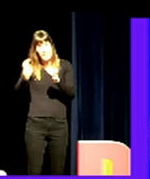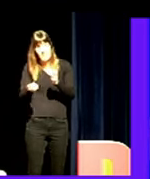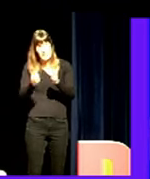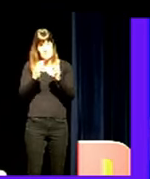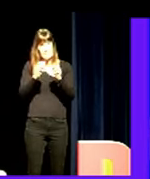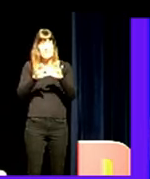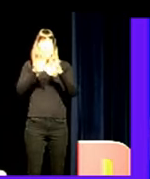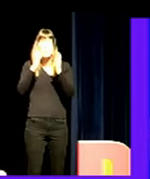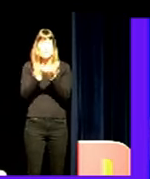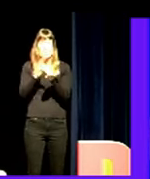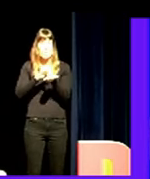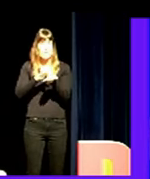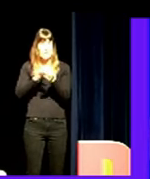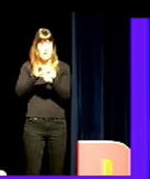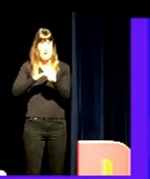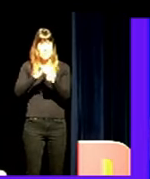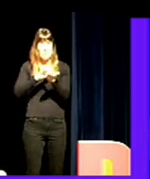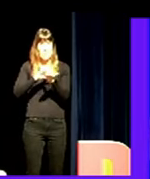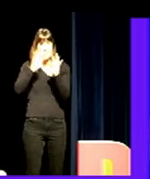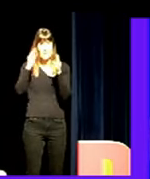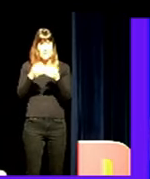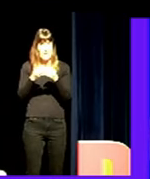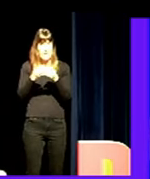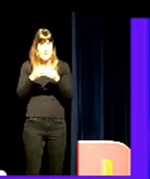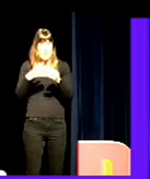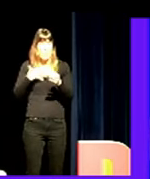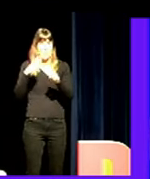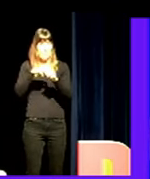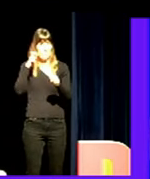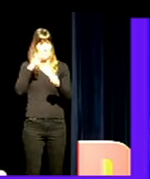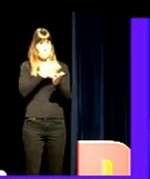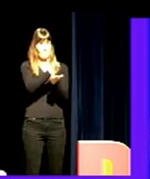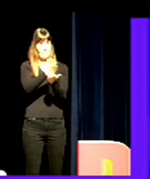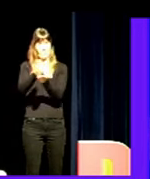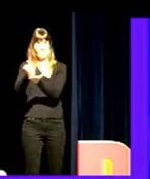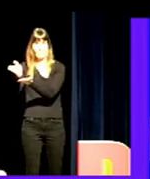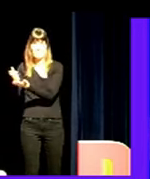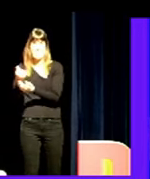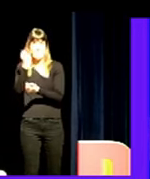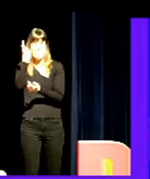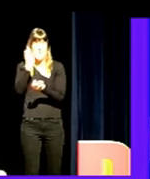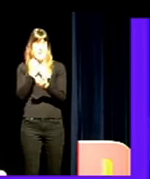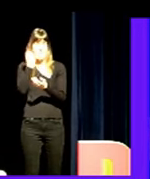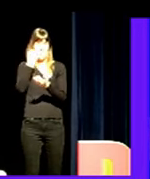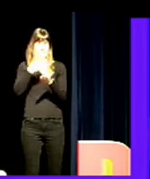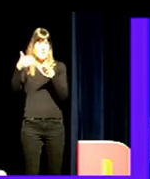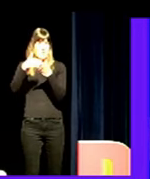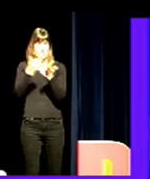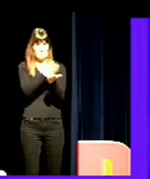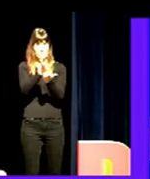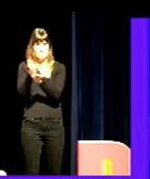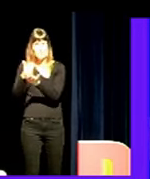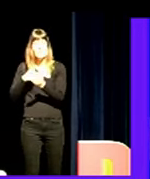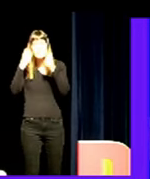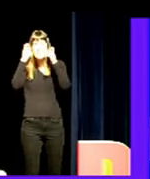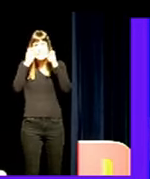egin guztiak. Zenbat erpin tokatu anitzak ez horregaz? Mila milioi. Baina nik zaiatuko naiz,